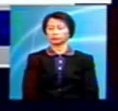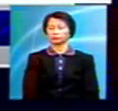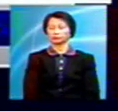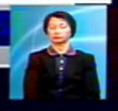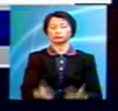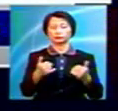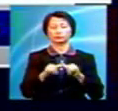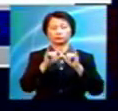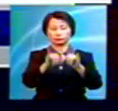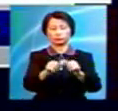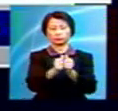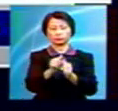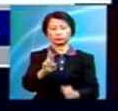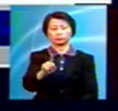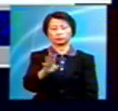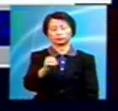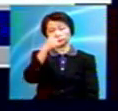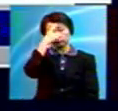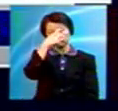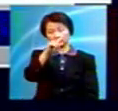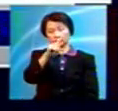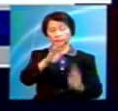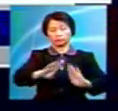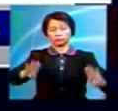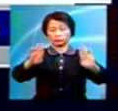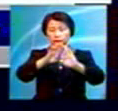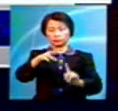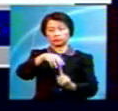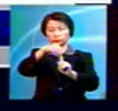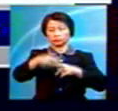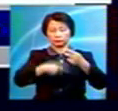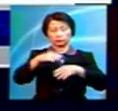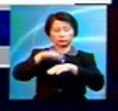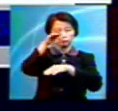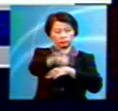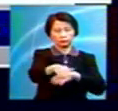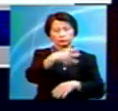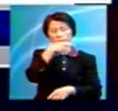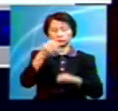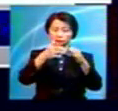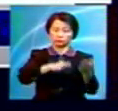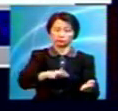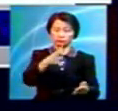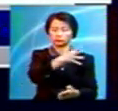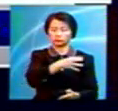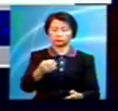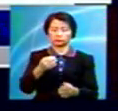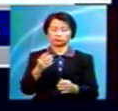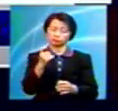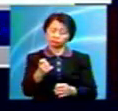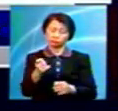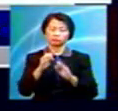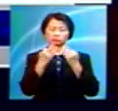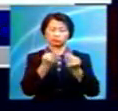Jadi teruskan bersama dengan RTM untuk perkembangan khususnya proses penghantaran pulang mayat dan juga jenazah